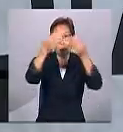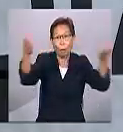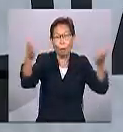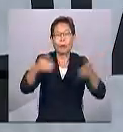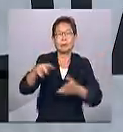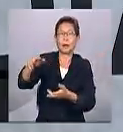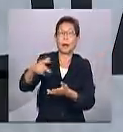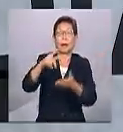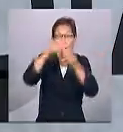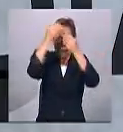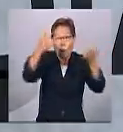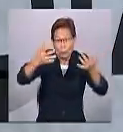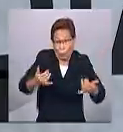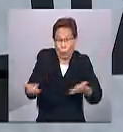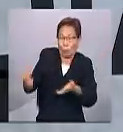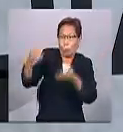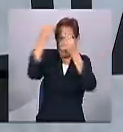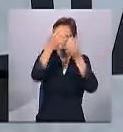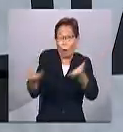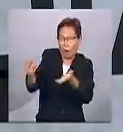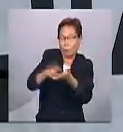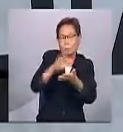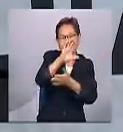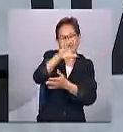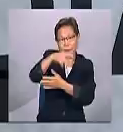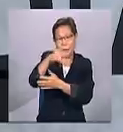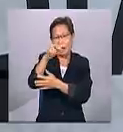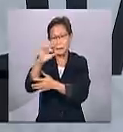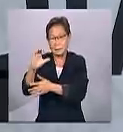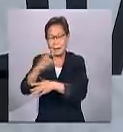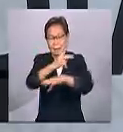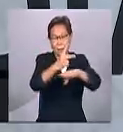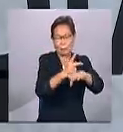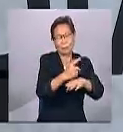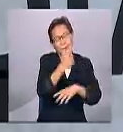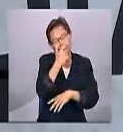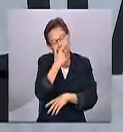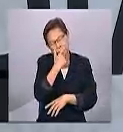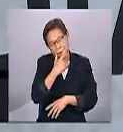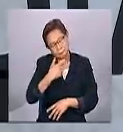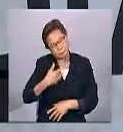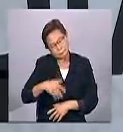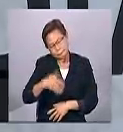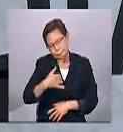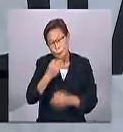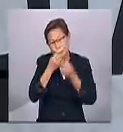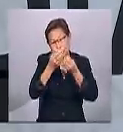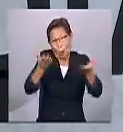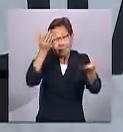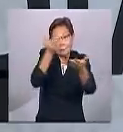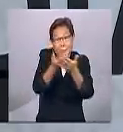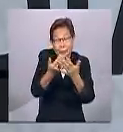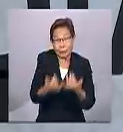Daripada maklumat terkini yang dilaporkan ke CPRC Kebangsaan, duka cita dimaklumkan bahawa sehingga kini